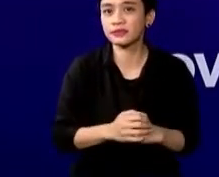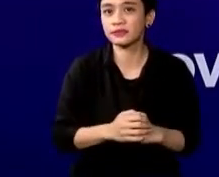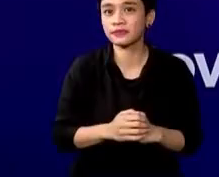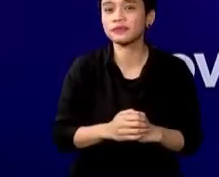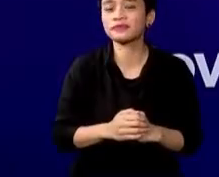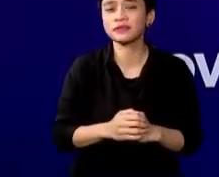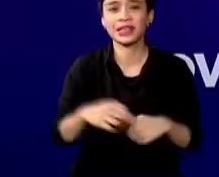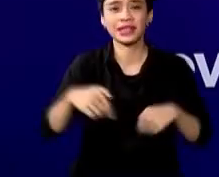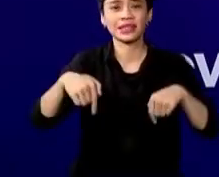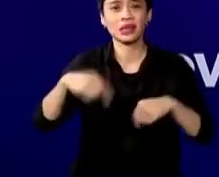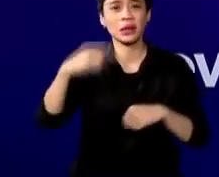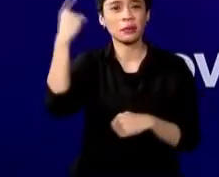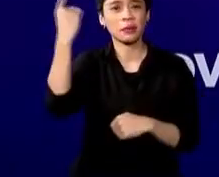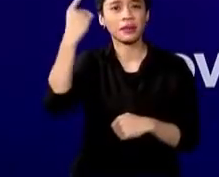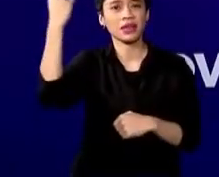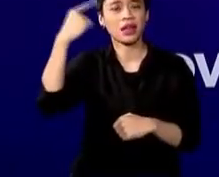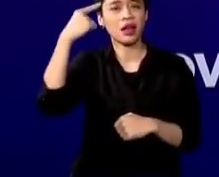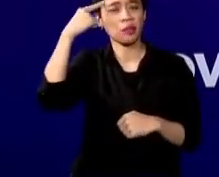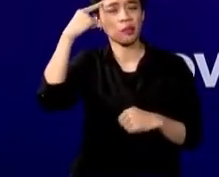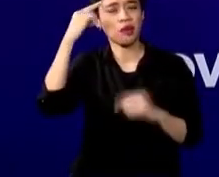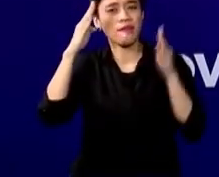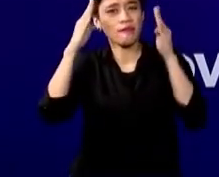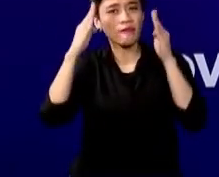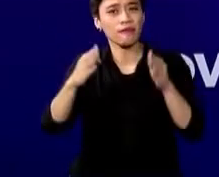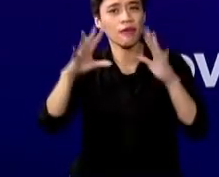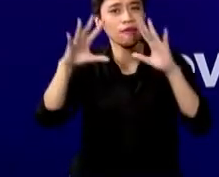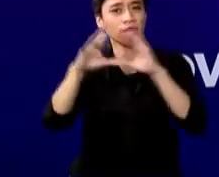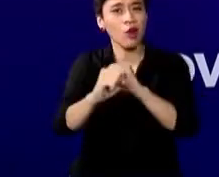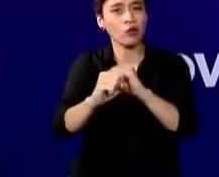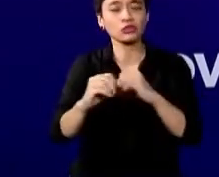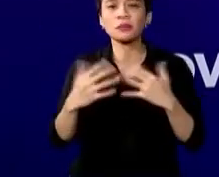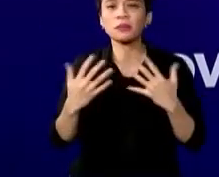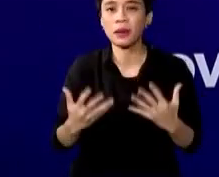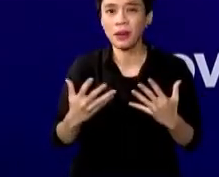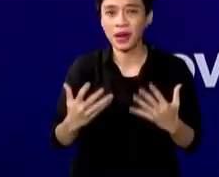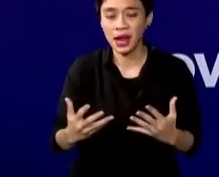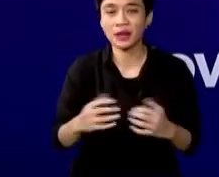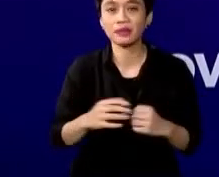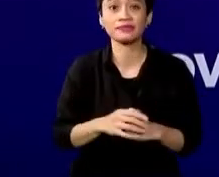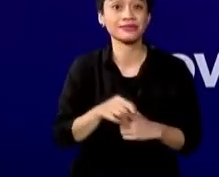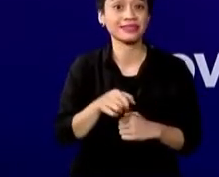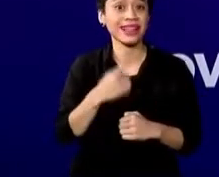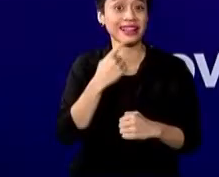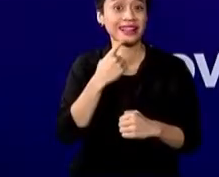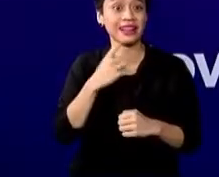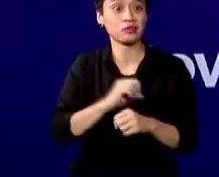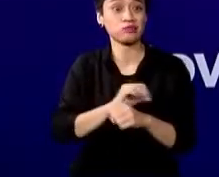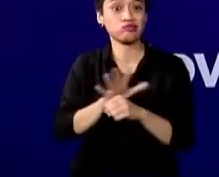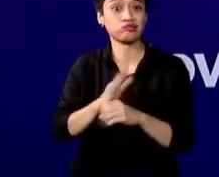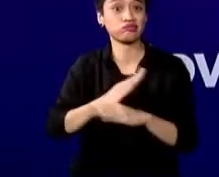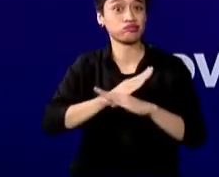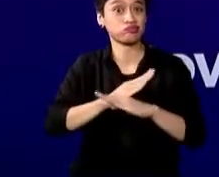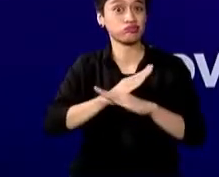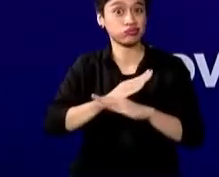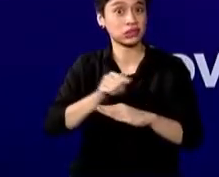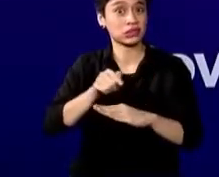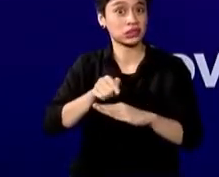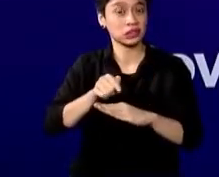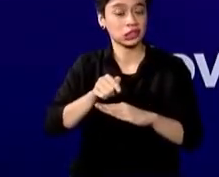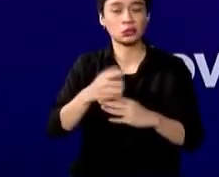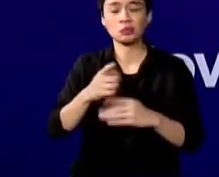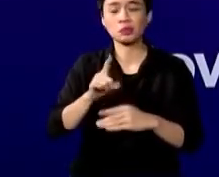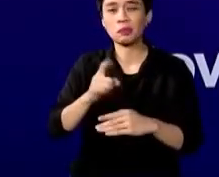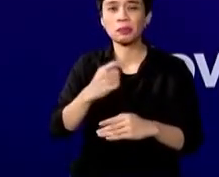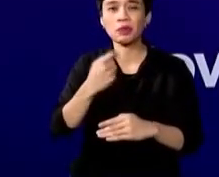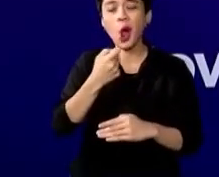konsern pemerintah sekarang adalah bahwa penanggulangan e infeksi ini tidak semata-mata hanya dengan menggunakan